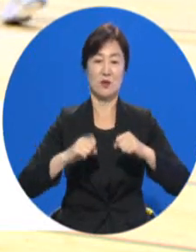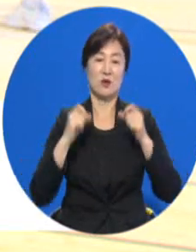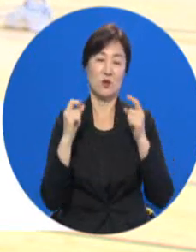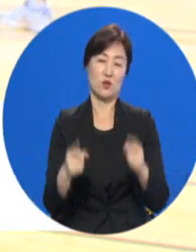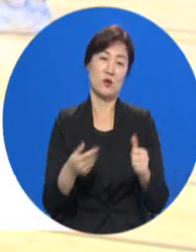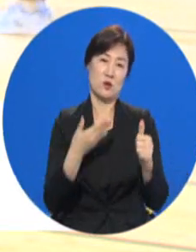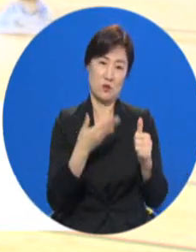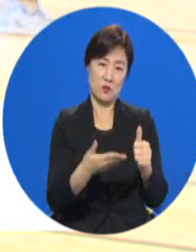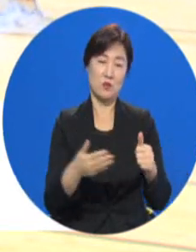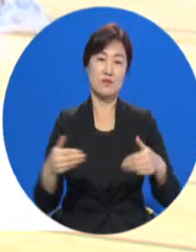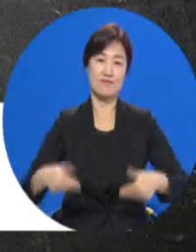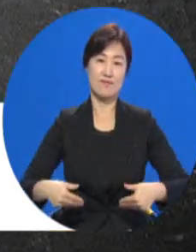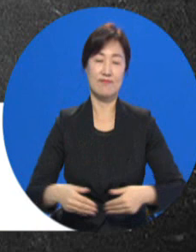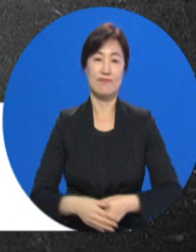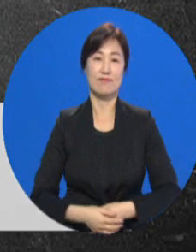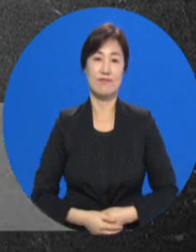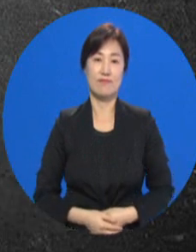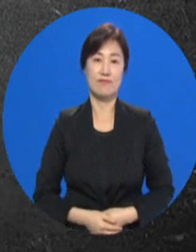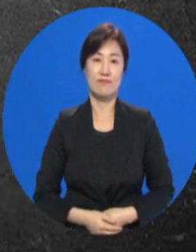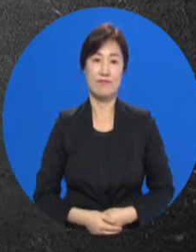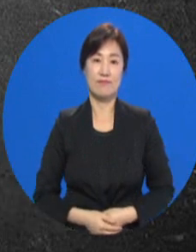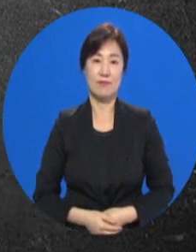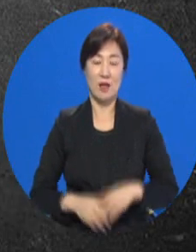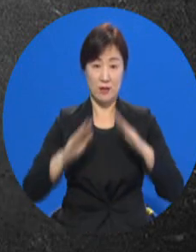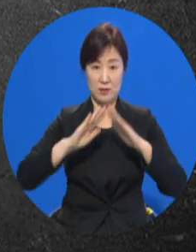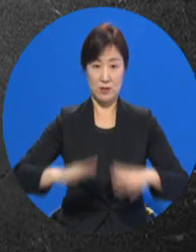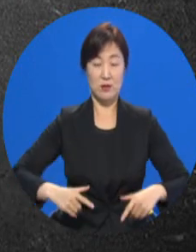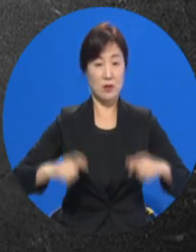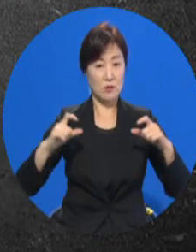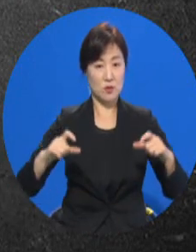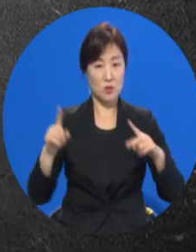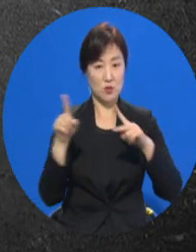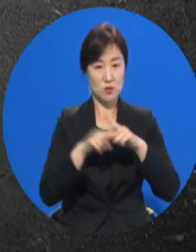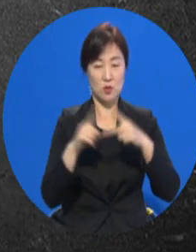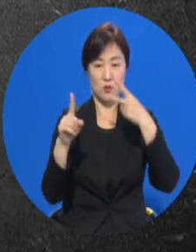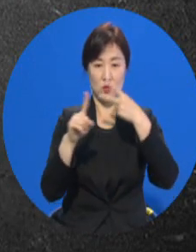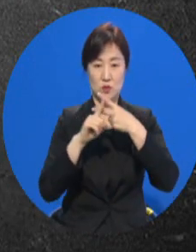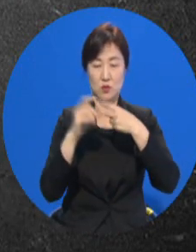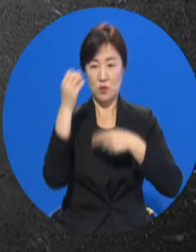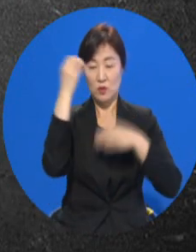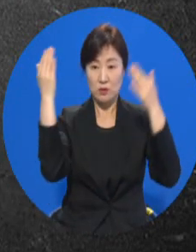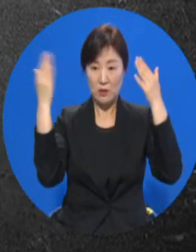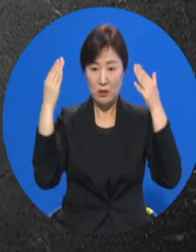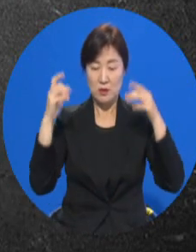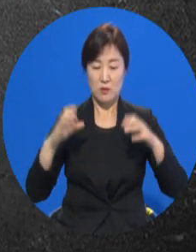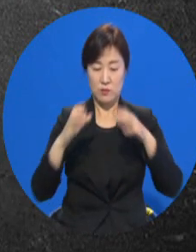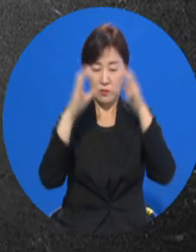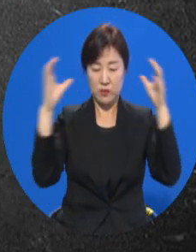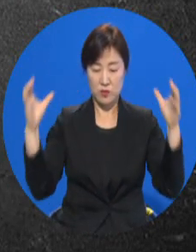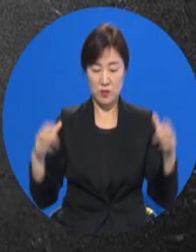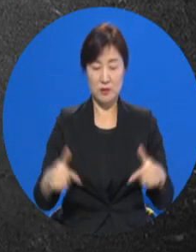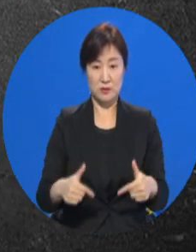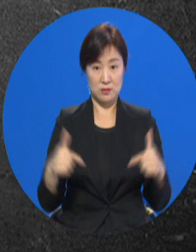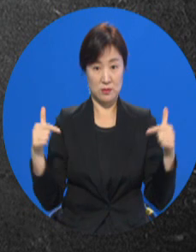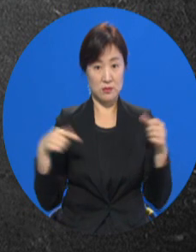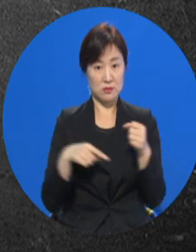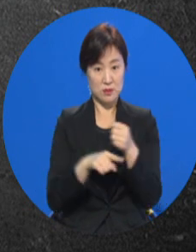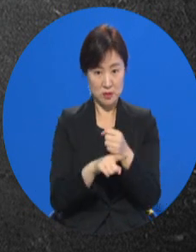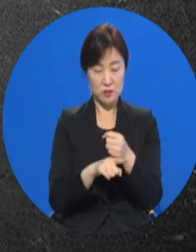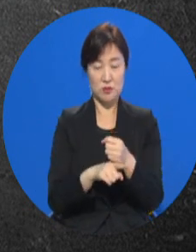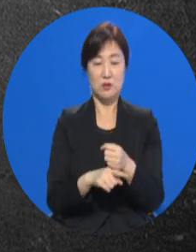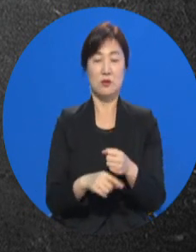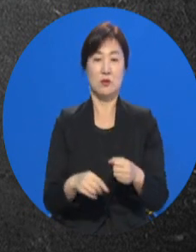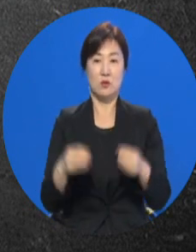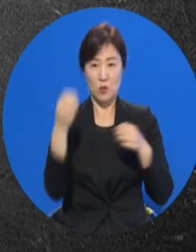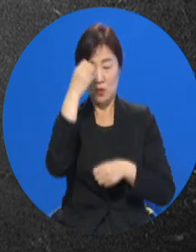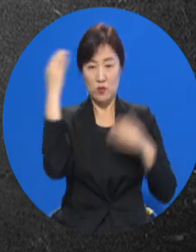체육 활동을 할 수 있는 그 기회를. 전남 지역 초중고등학생들의 비만율이 해마다 높아지고 있는 가운데 고등학생들의